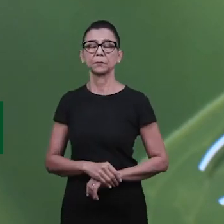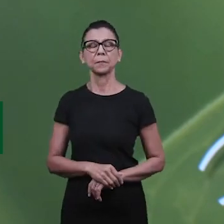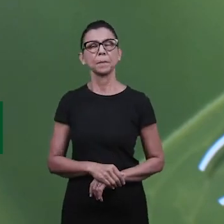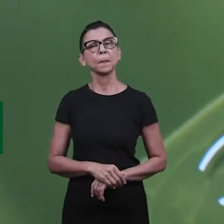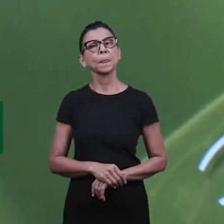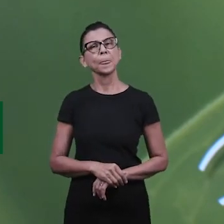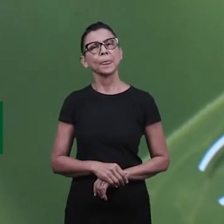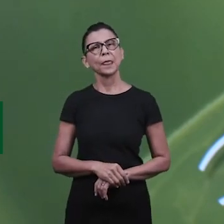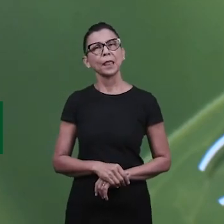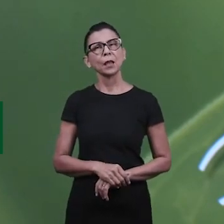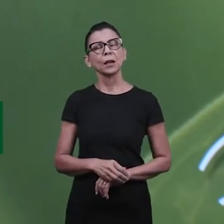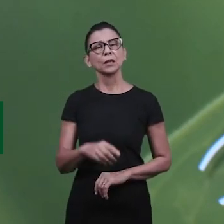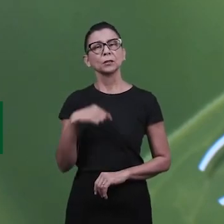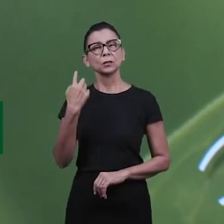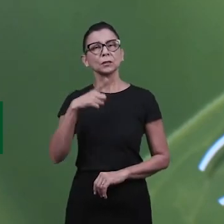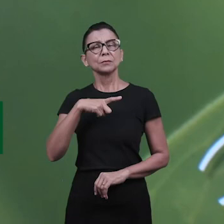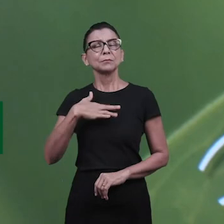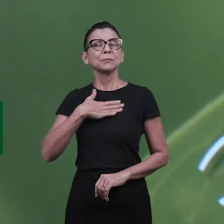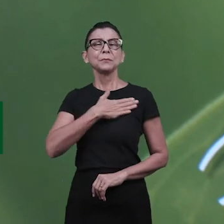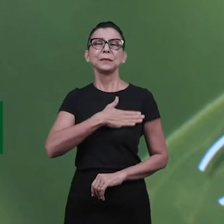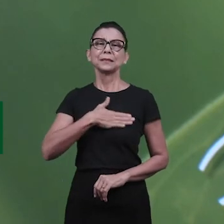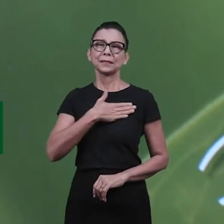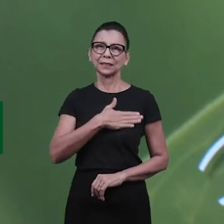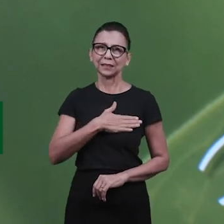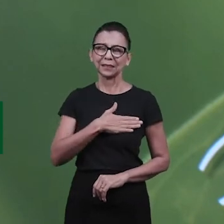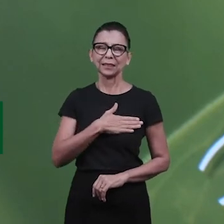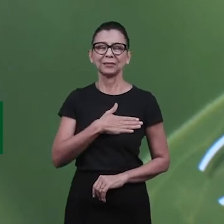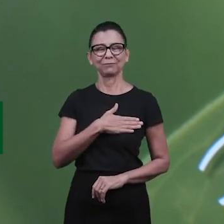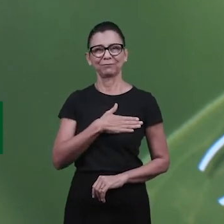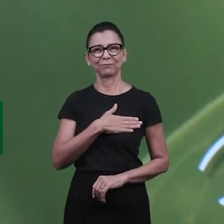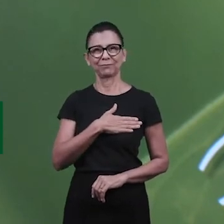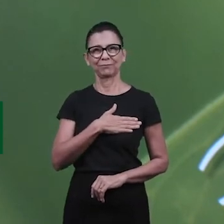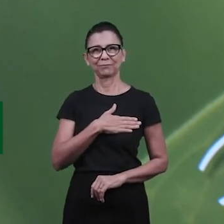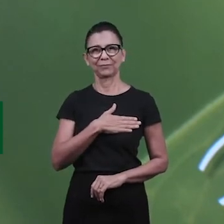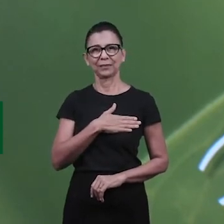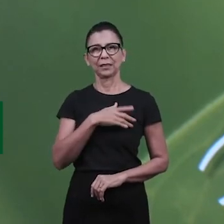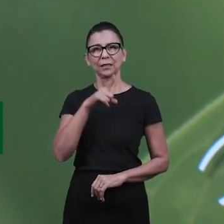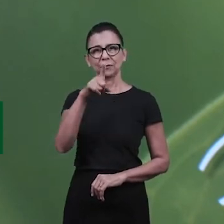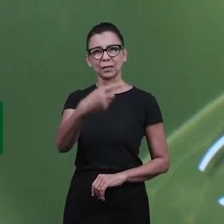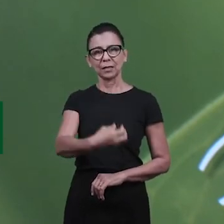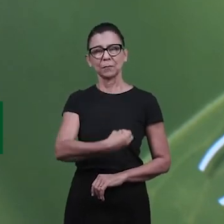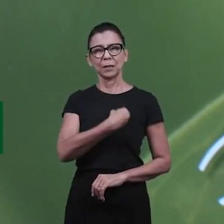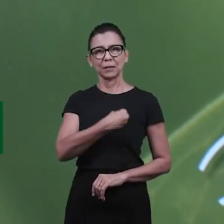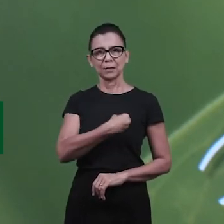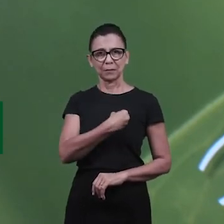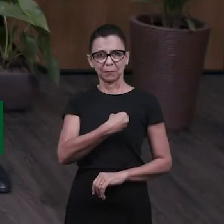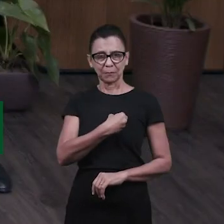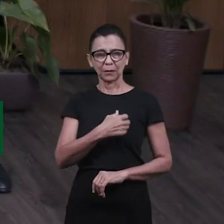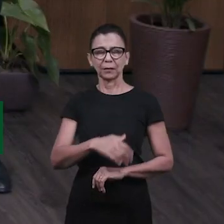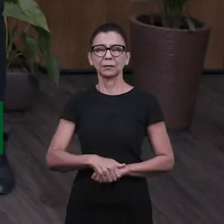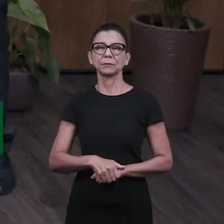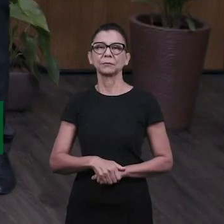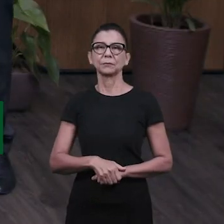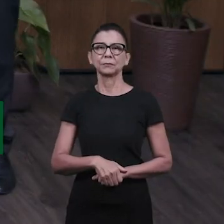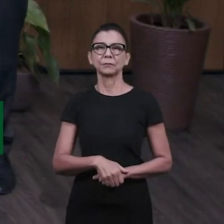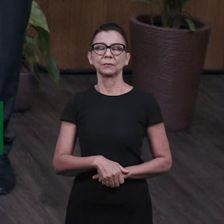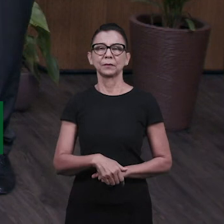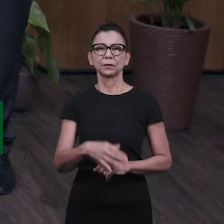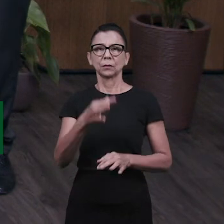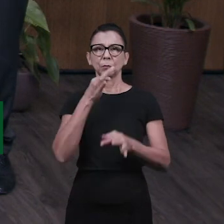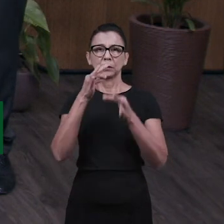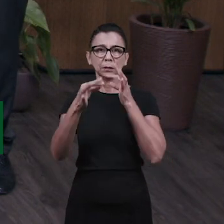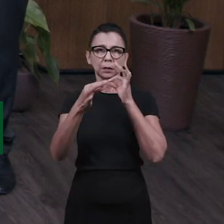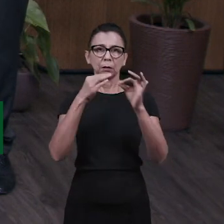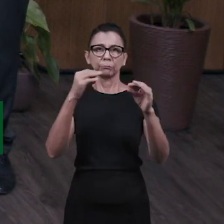commentaire et votre participation par rapport à cette thématique. Donc,